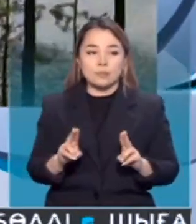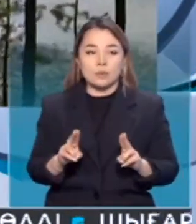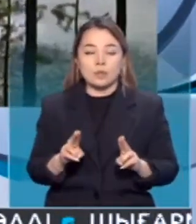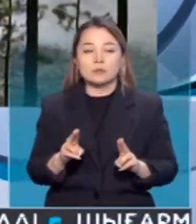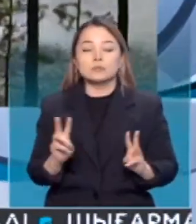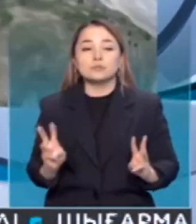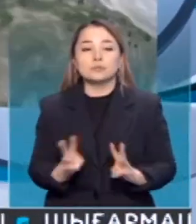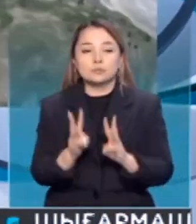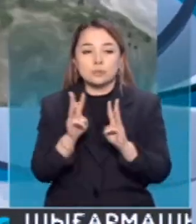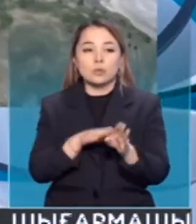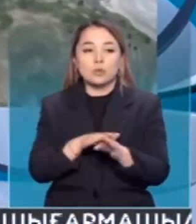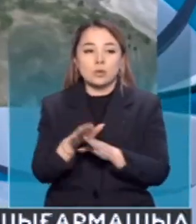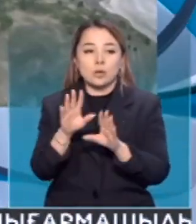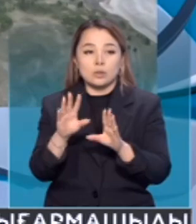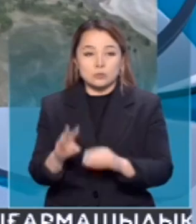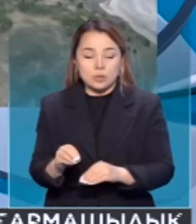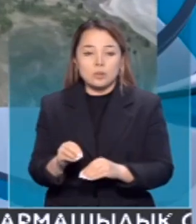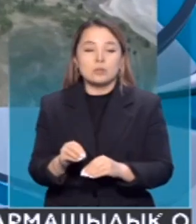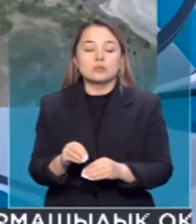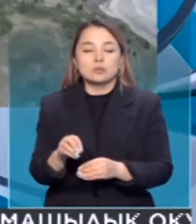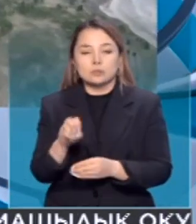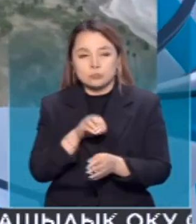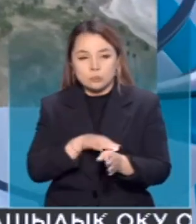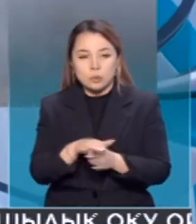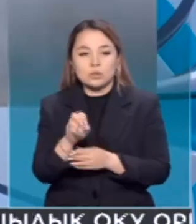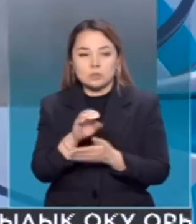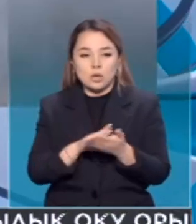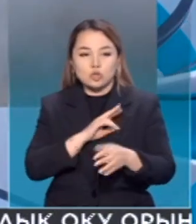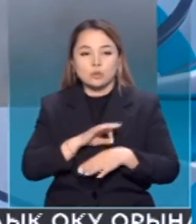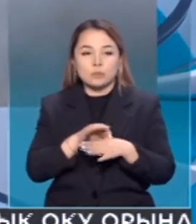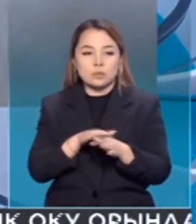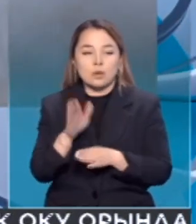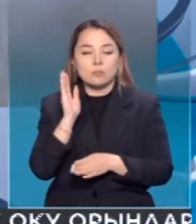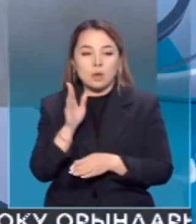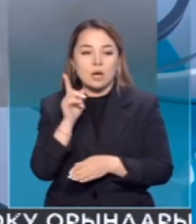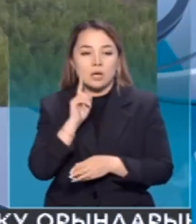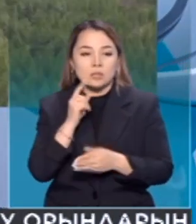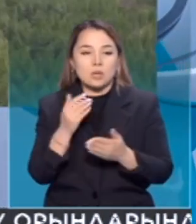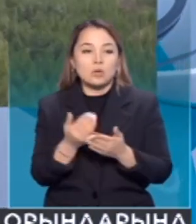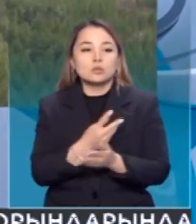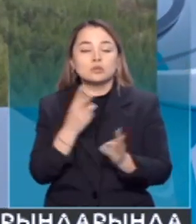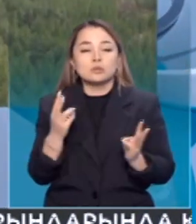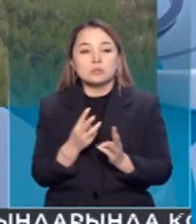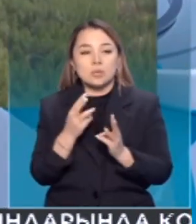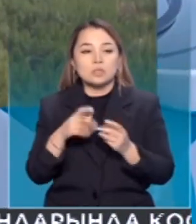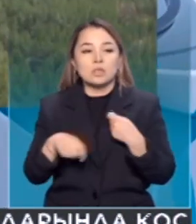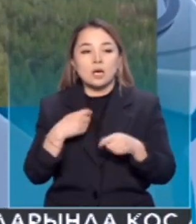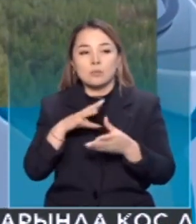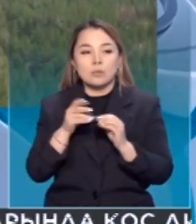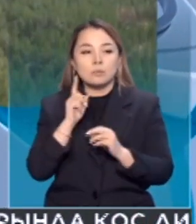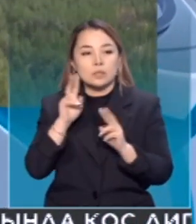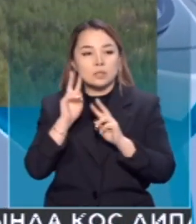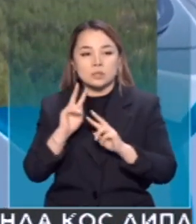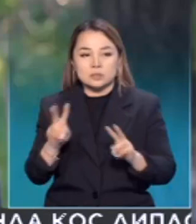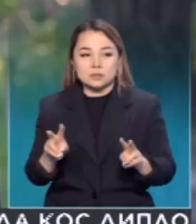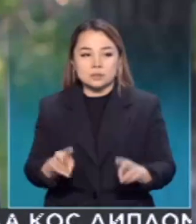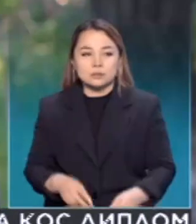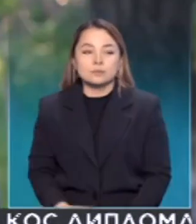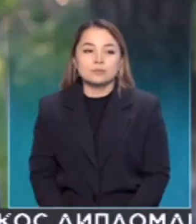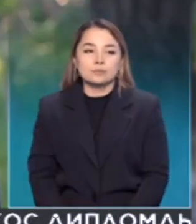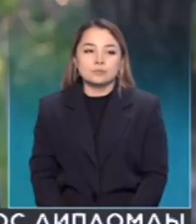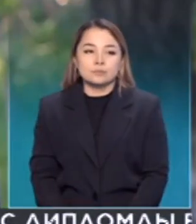тілсіз жауды толық ауыздықтамайынша жұмысты жалғастыра береміз деп отыр. Әзірге өрттен қанша шығын келгендігі белгісіз.